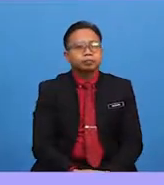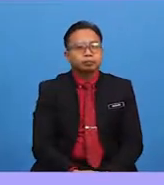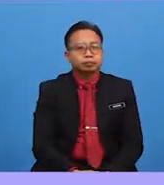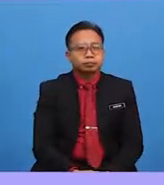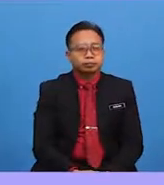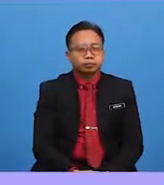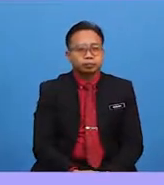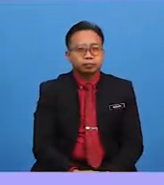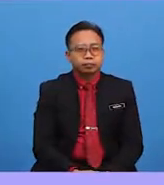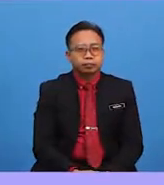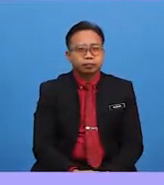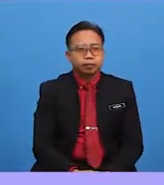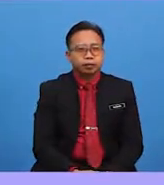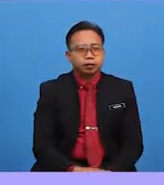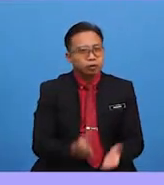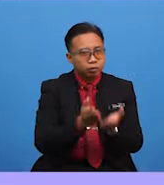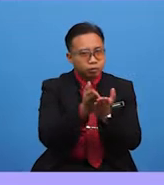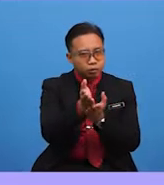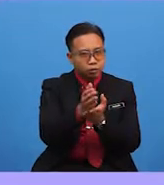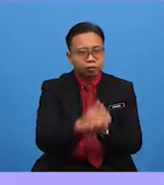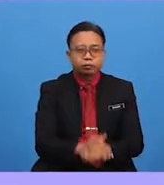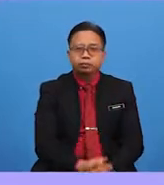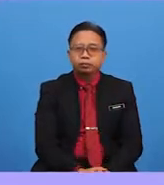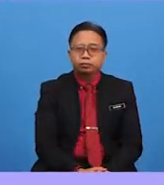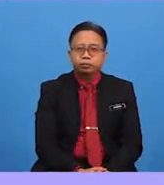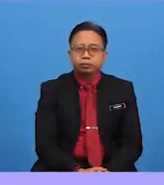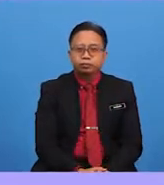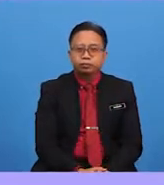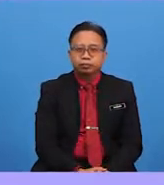Helikopter. Perkataan seterusnya yang keenam,